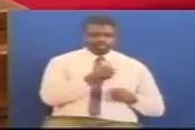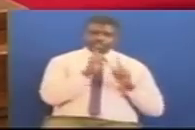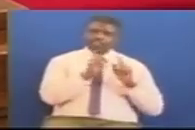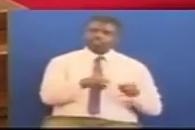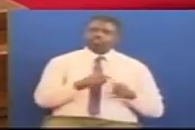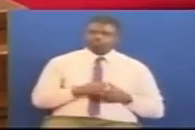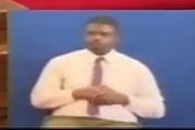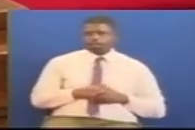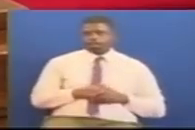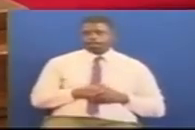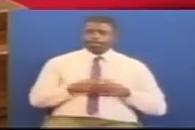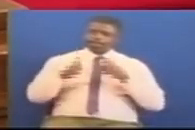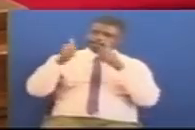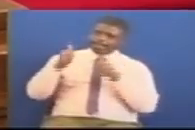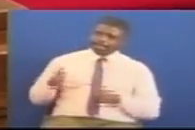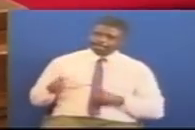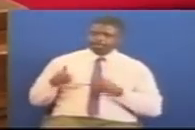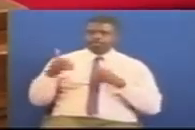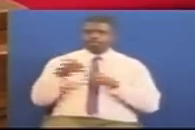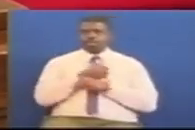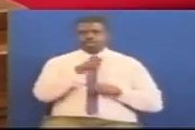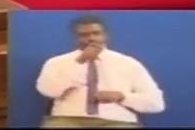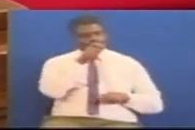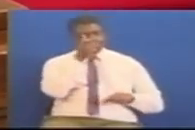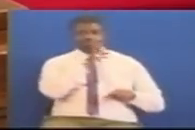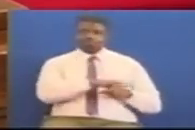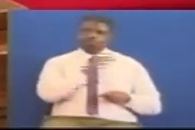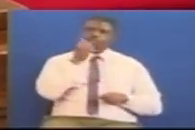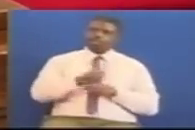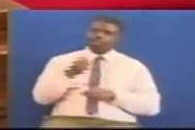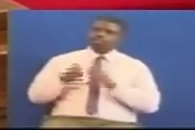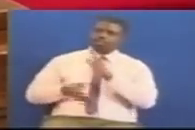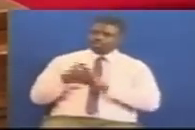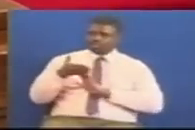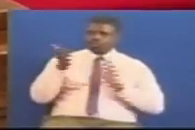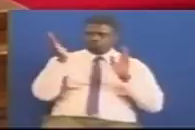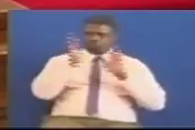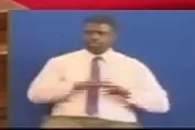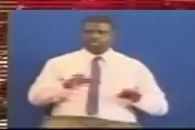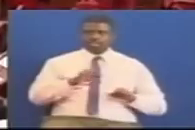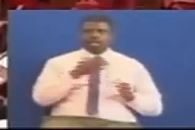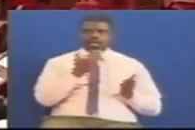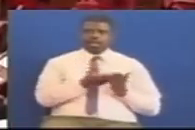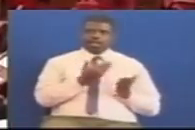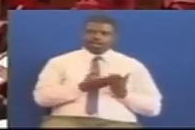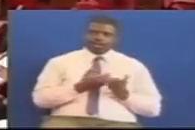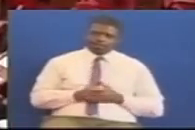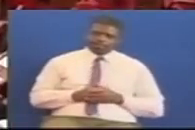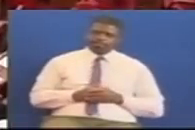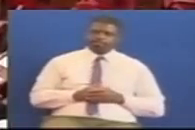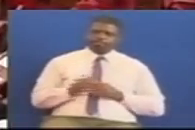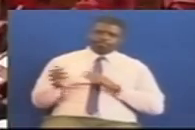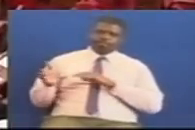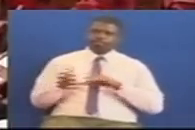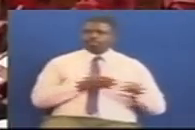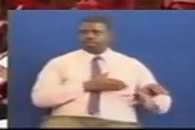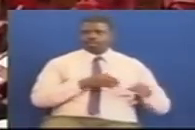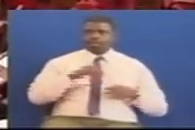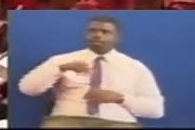pale. Itakapotangazwa tukapata mkandarasi, kazi itaanza na kumalizika mara moja. Asante. Asante Mheshimiwa Mabula.